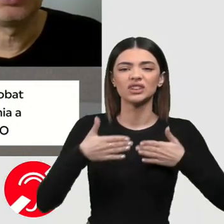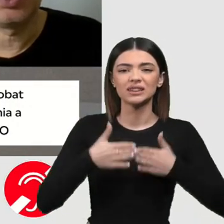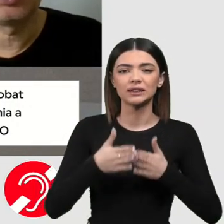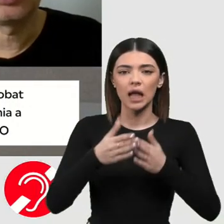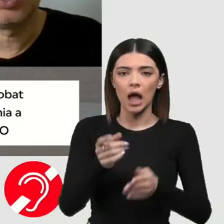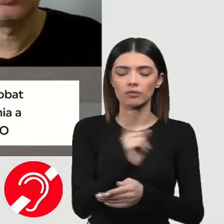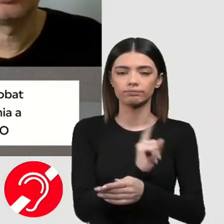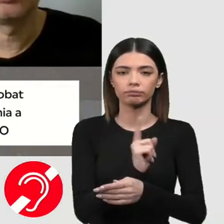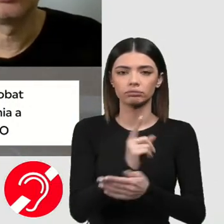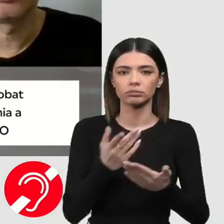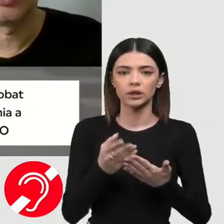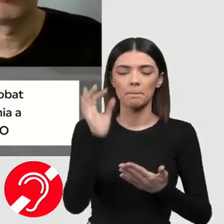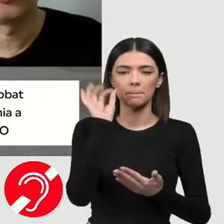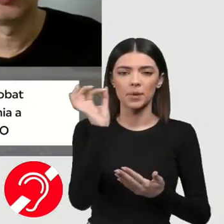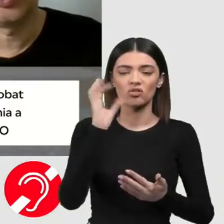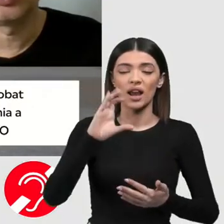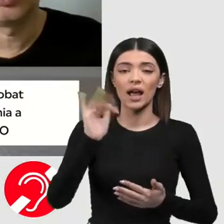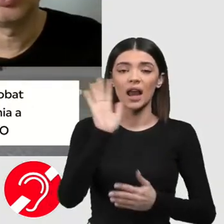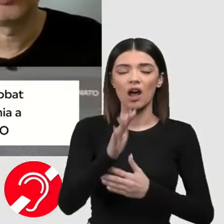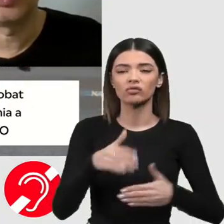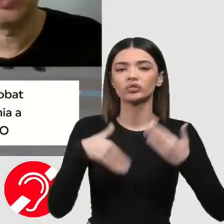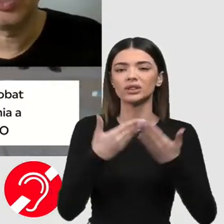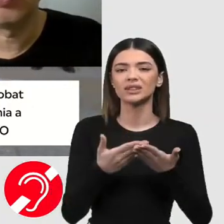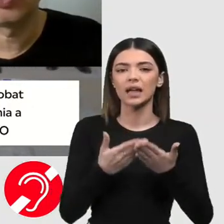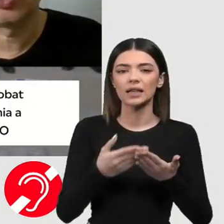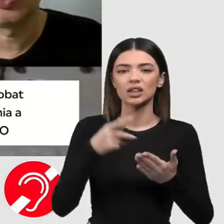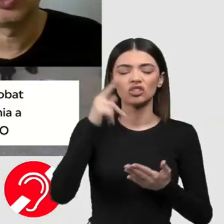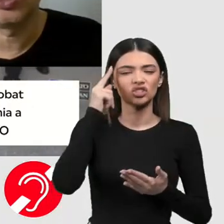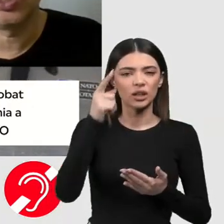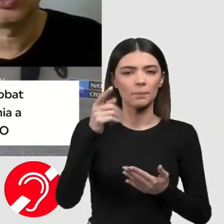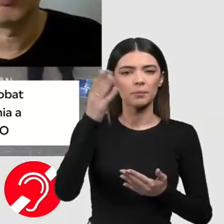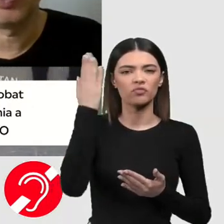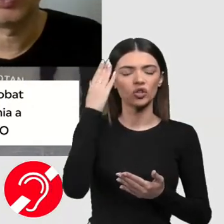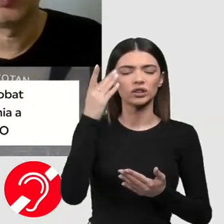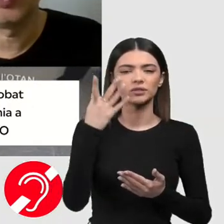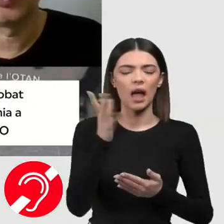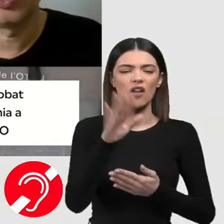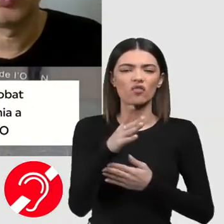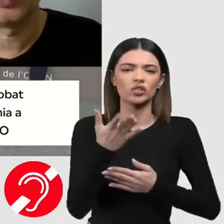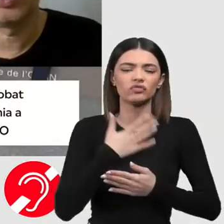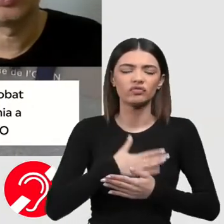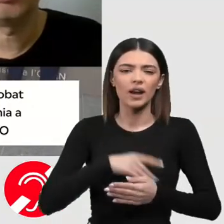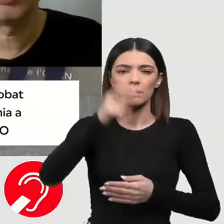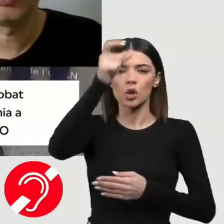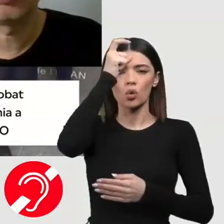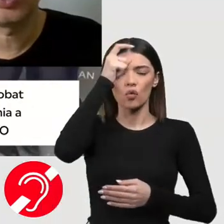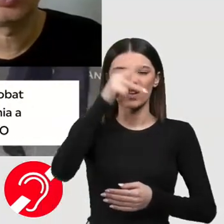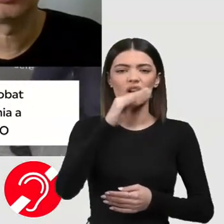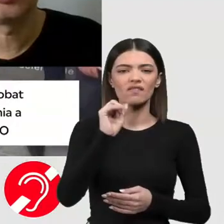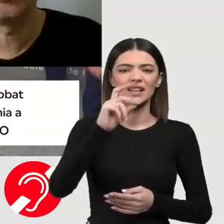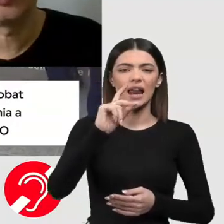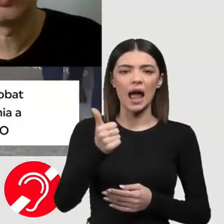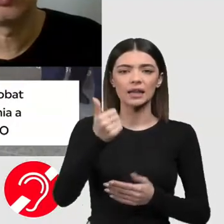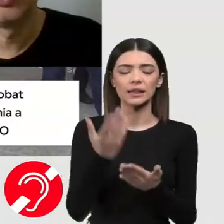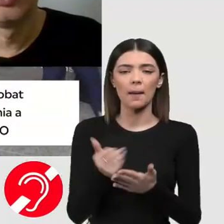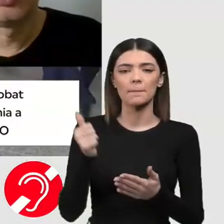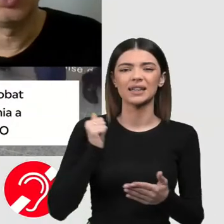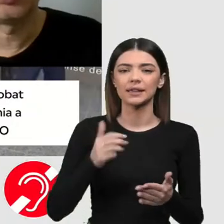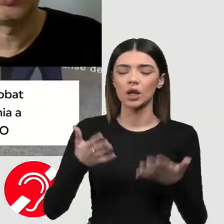rapide de asalt care au fost donate de Finlanda. A fost o solicitare din partea guvernului finlandez. Militarii ucraineni se